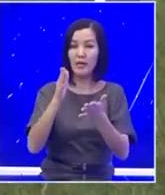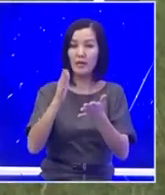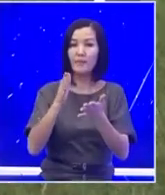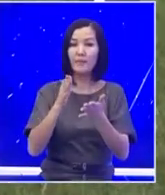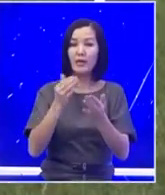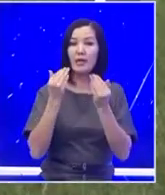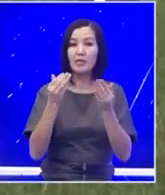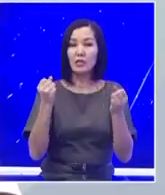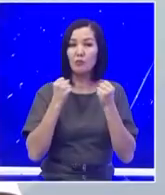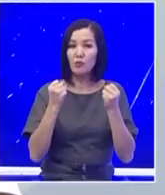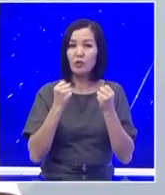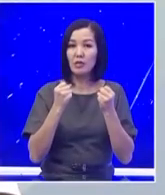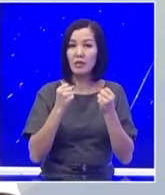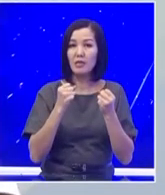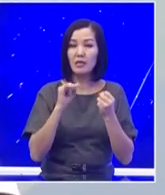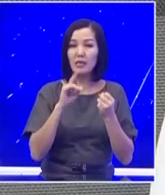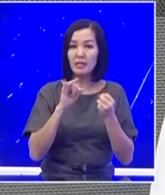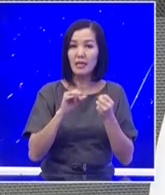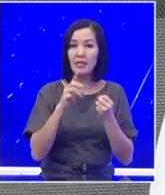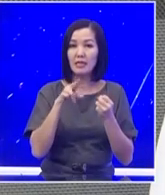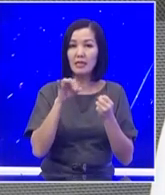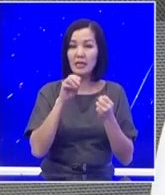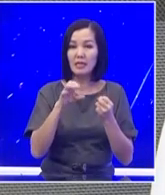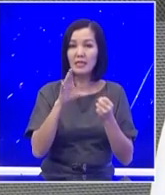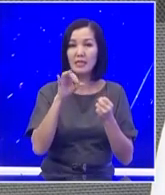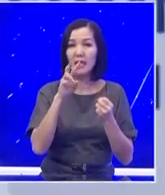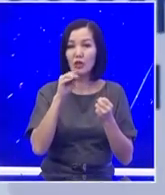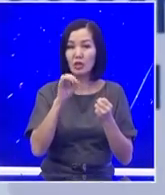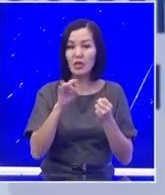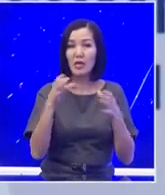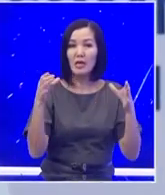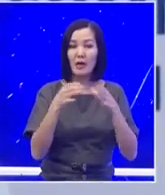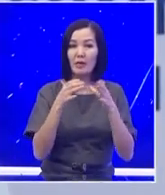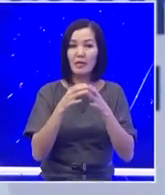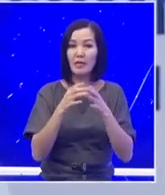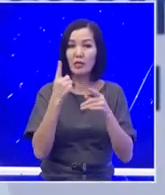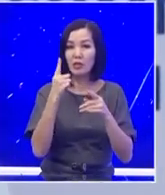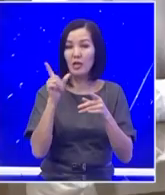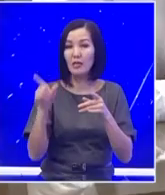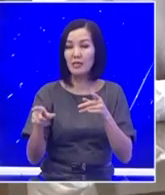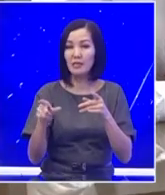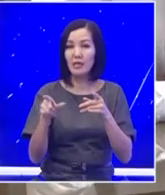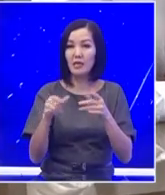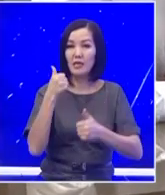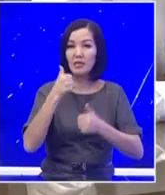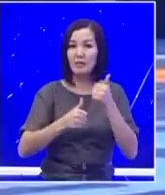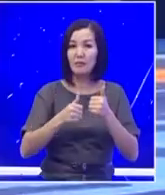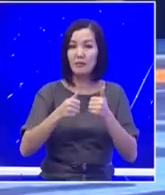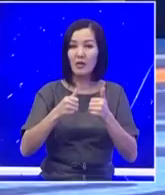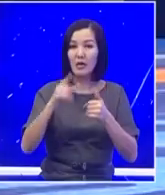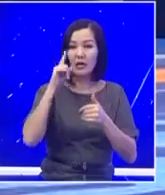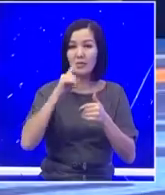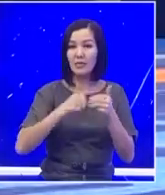атқан мергендеріміз Ильфат Абдулин, Денис Ганкин және Санжар Мусаев командалық және жекелей сын бойынша ел намысын